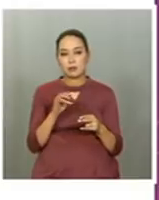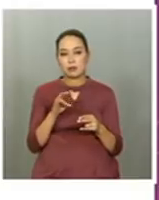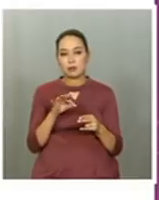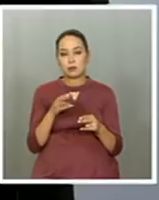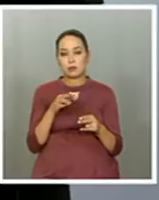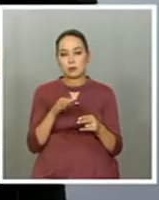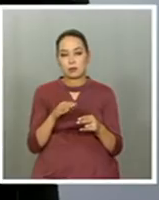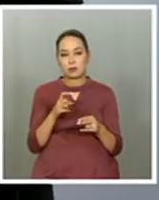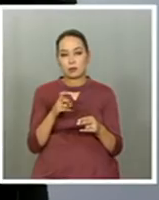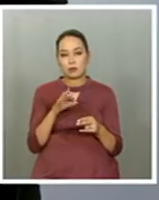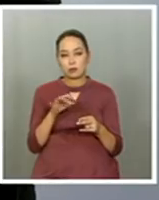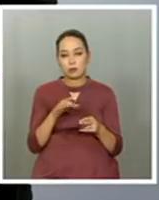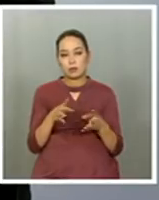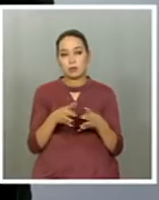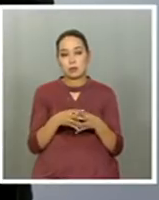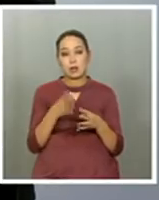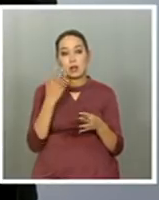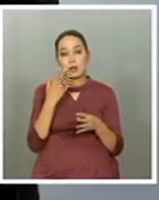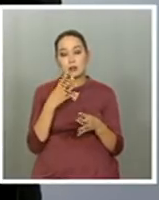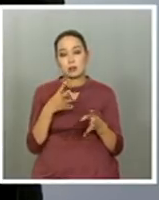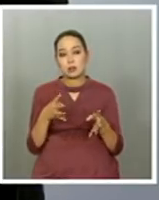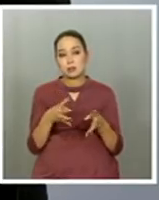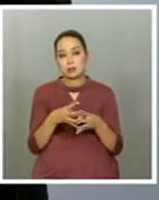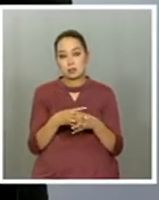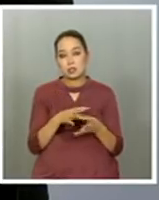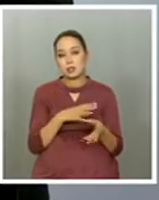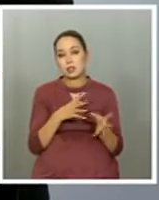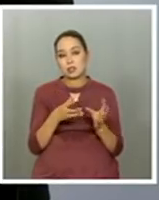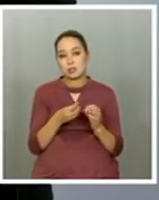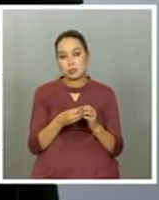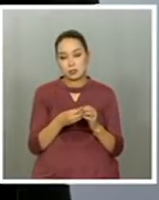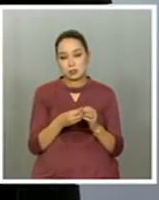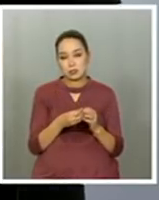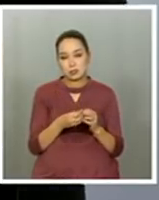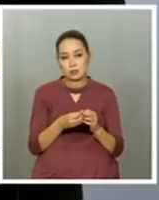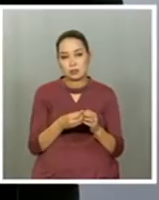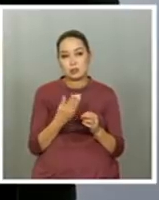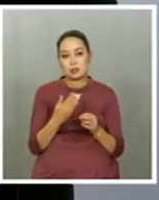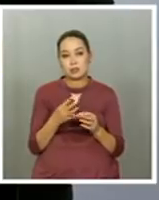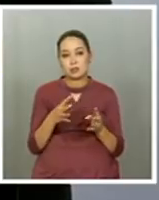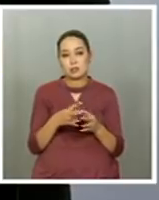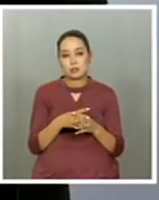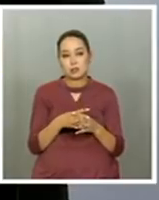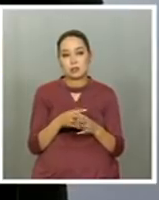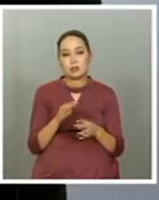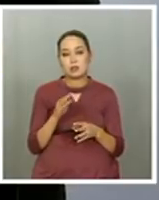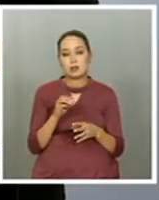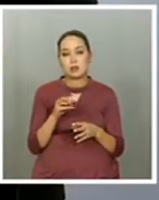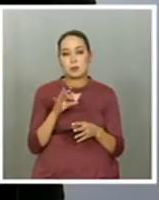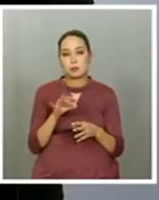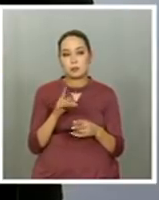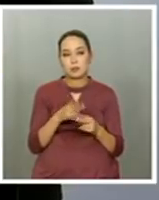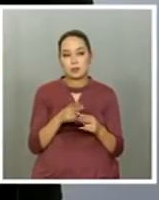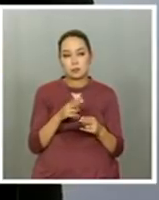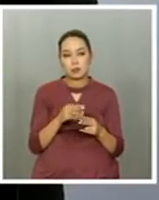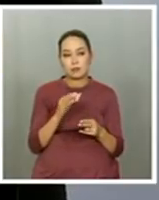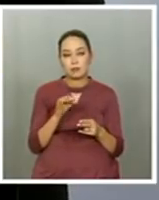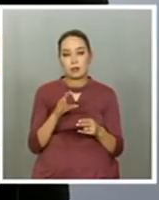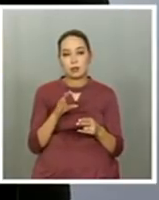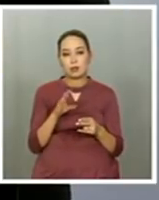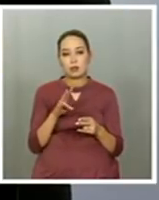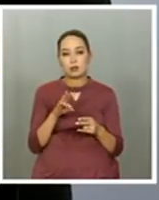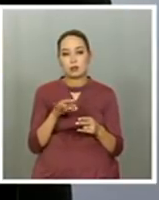қосамыз. Қосқан кезде, нәтижесінде комплексті қосылыс темір фенолаты түзіледі. Яғни оның